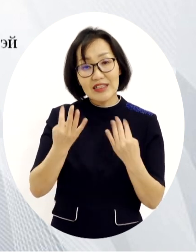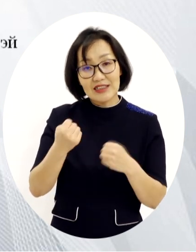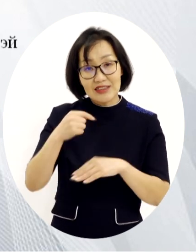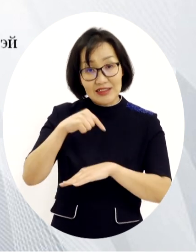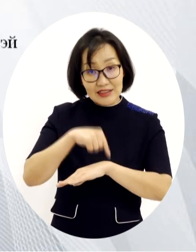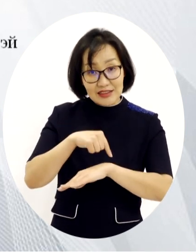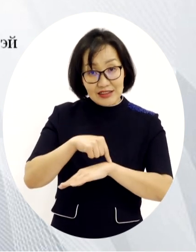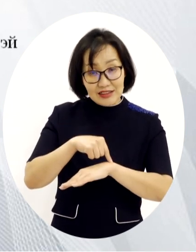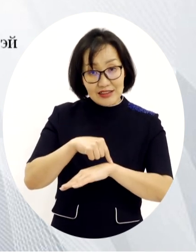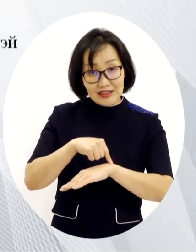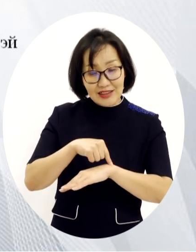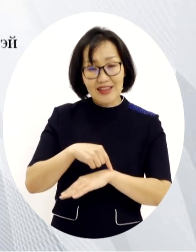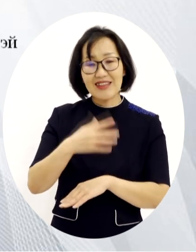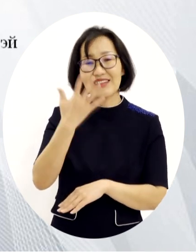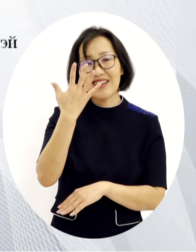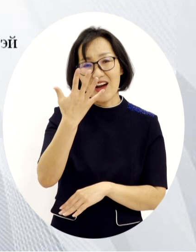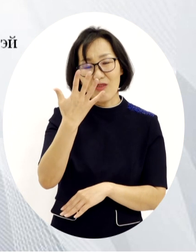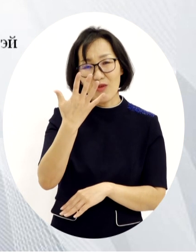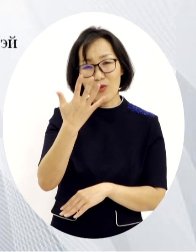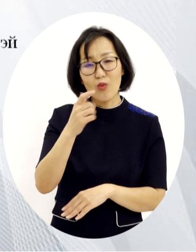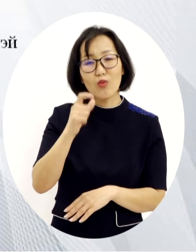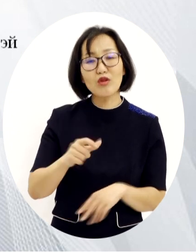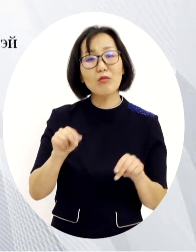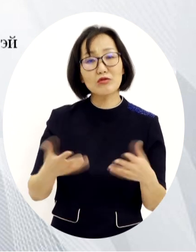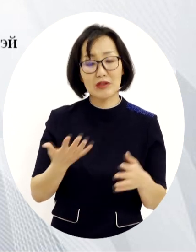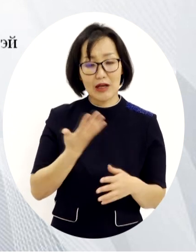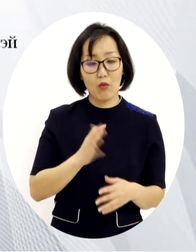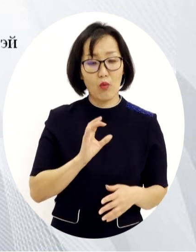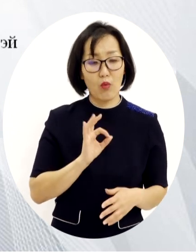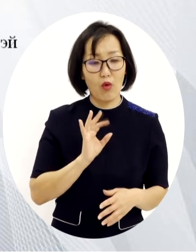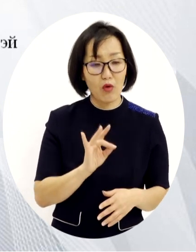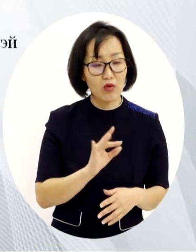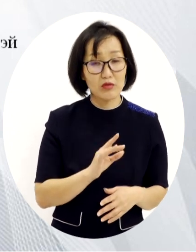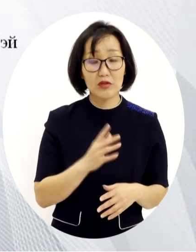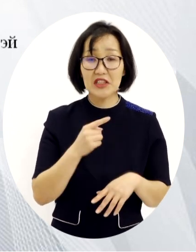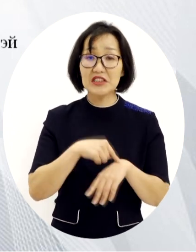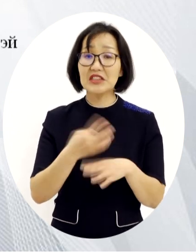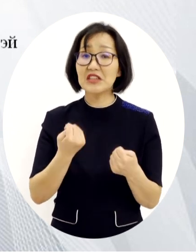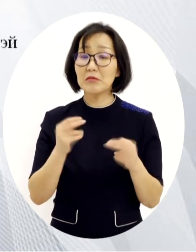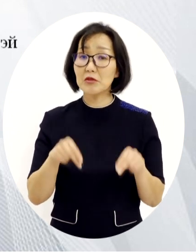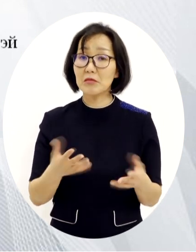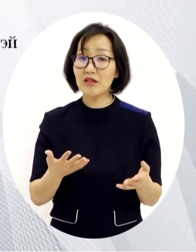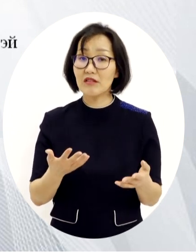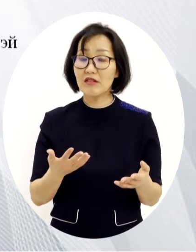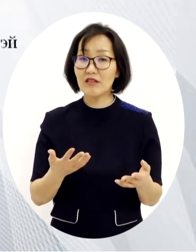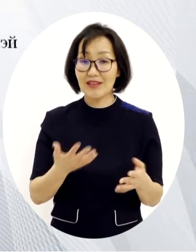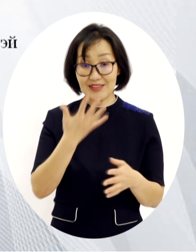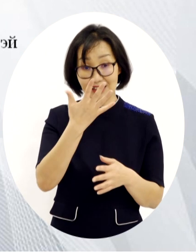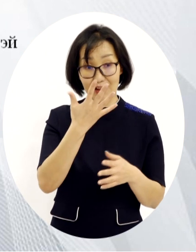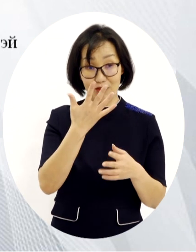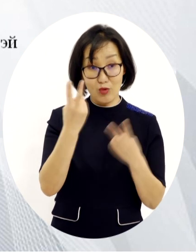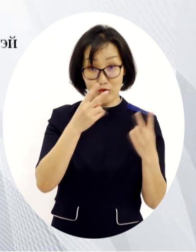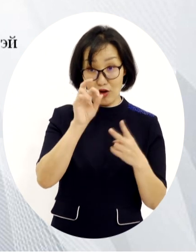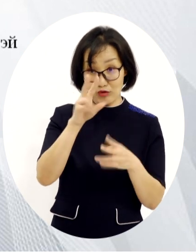Хідэн цагт дэлгүүр 5 үйлчлүүлэгчтэй болсон бэ. Тэгэхээр 5 үйлчлүүлэгчээ эхлээ олох нь байна.